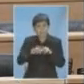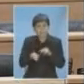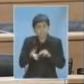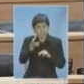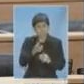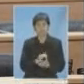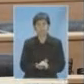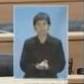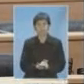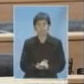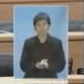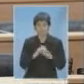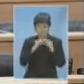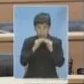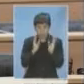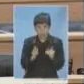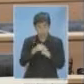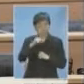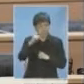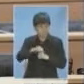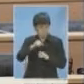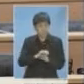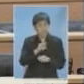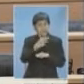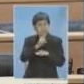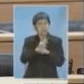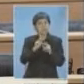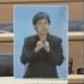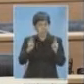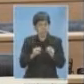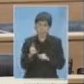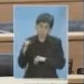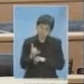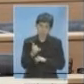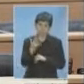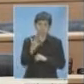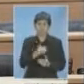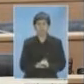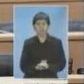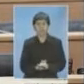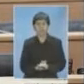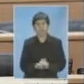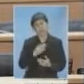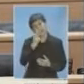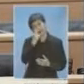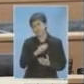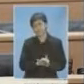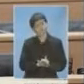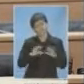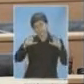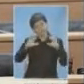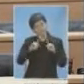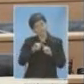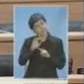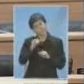งฮะในการประชุมห้องใหญ่วันนี้ประธานกรรมาธิการก็ไม่เข้ามันก็แสดงให้เห็นนะครับว่ารัฐบาลไม่สน